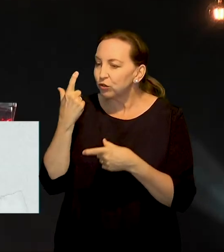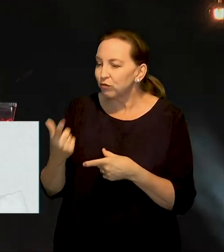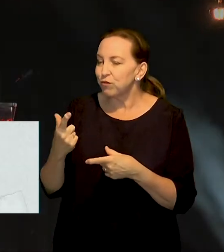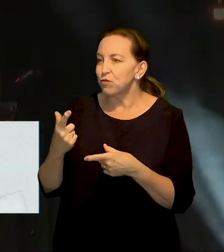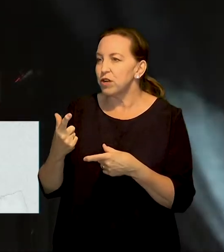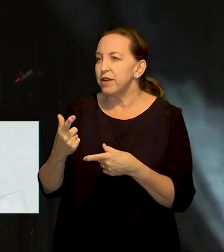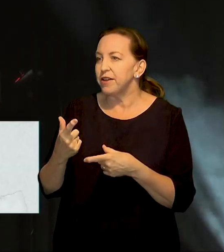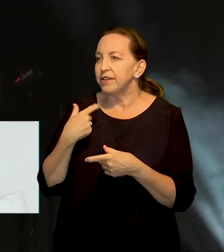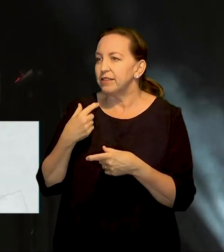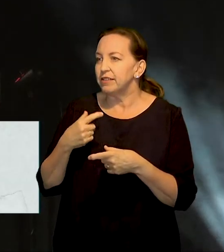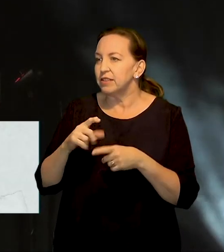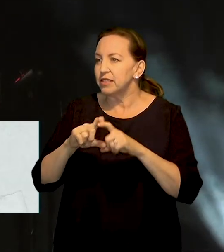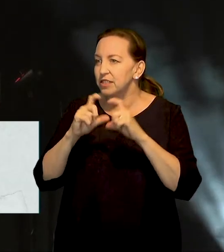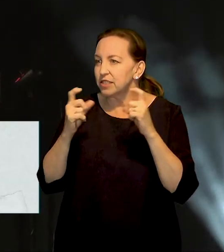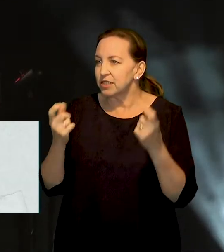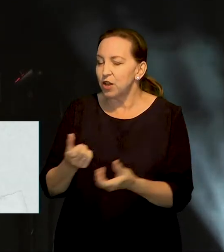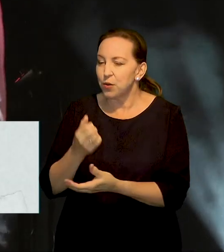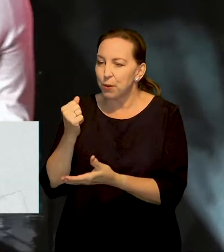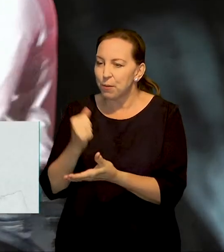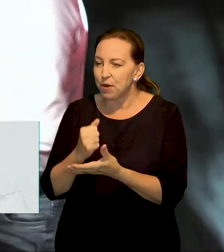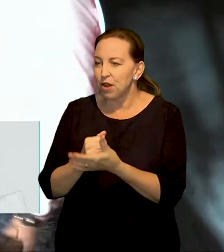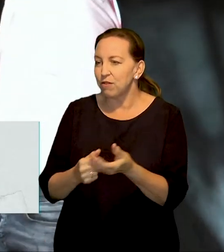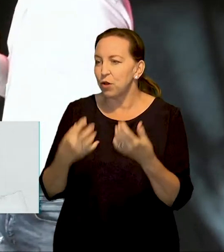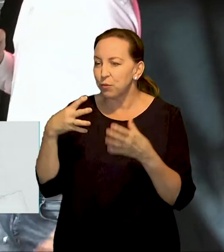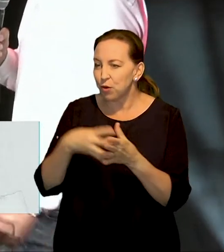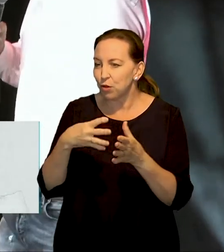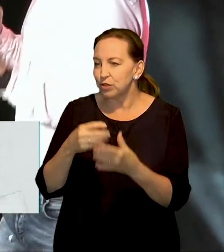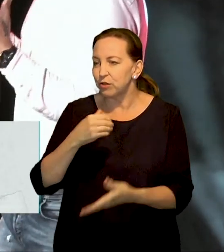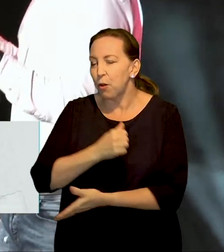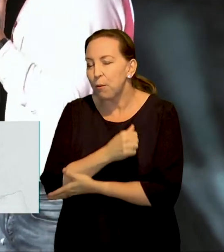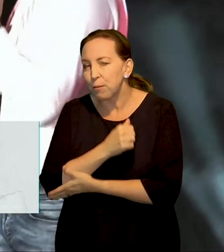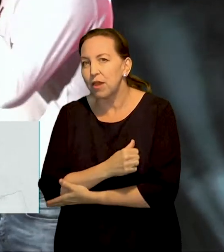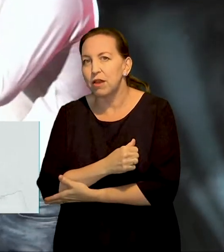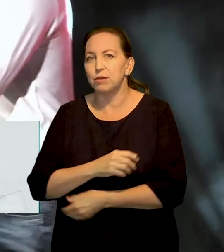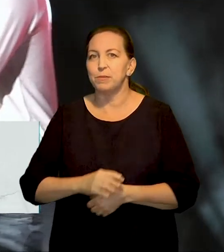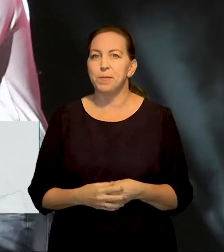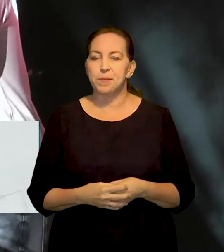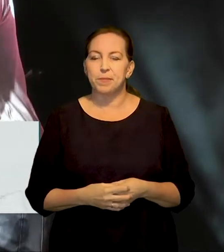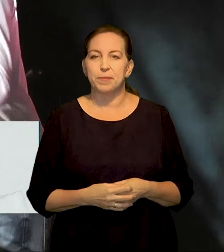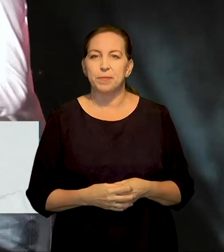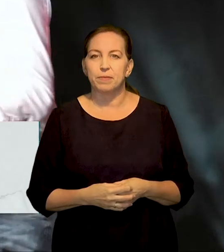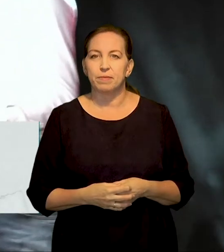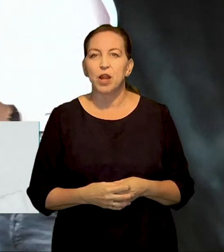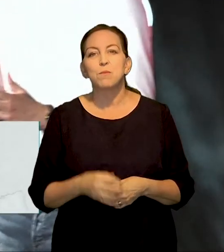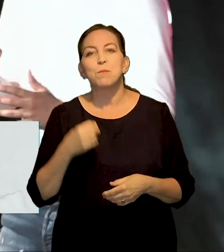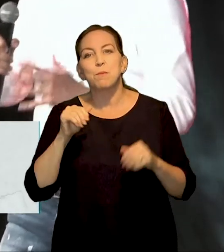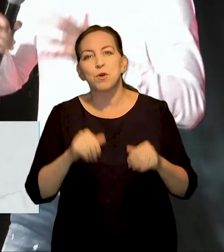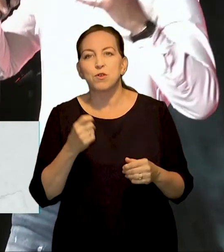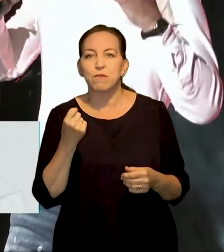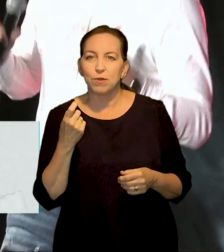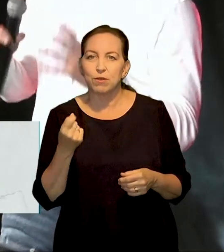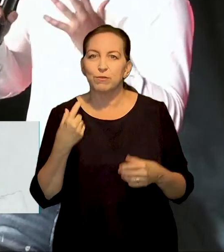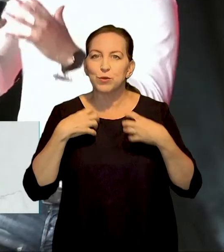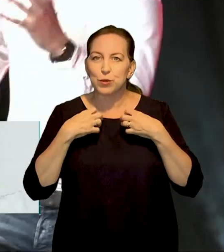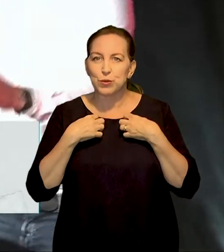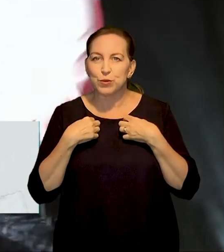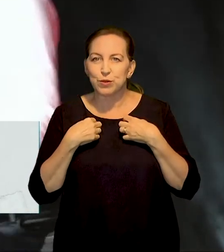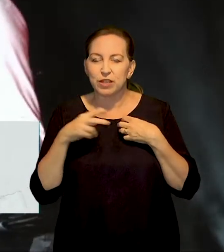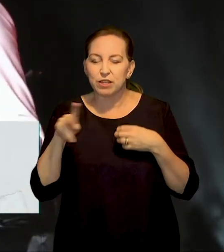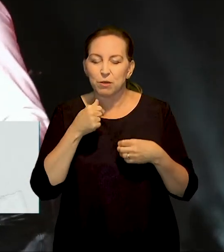Czy znam właściciela winnicy na tyle, że znam jego motywację i nie zgorszę się tym, jak on